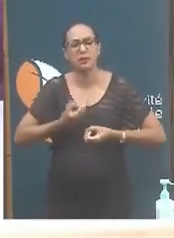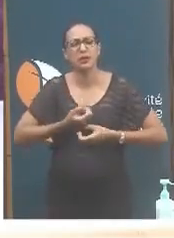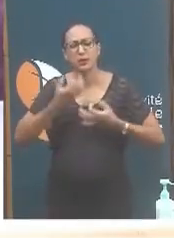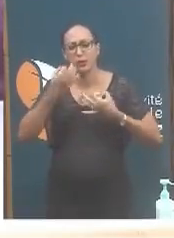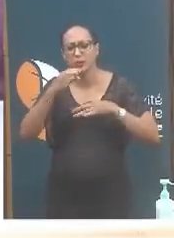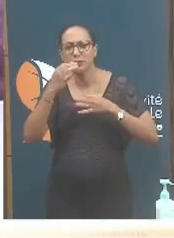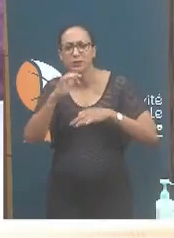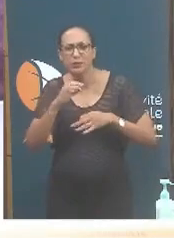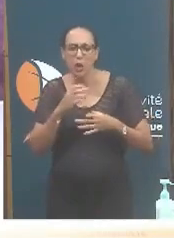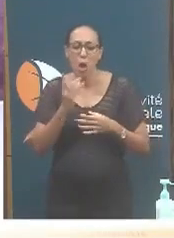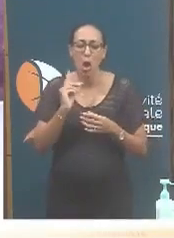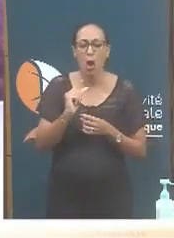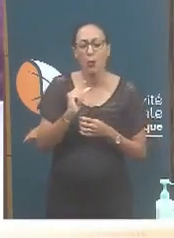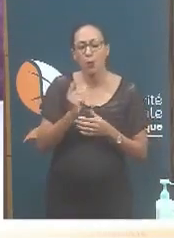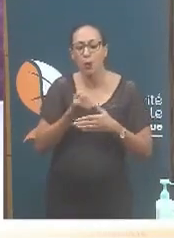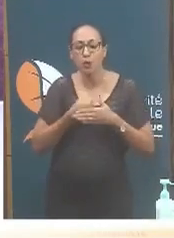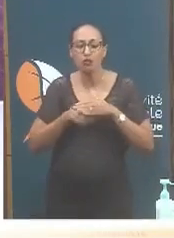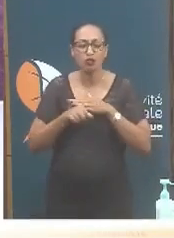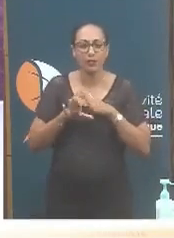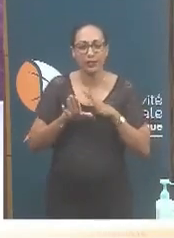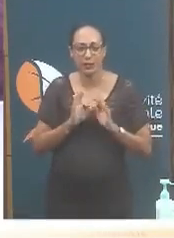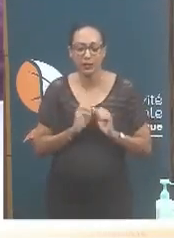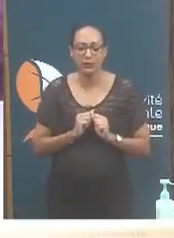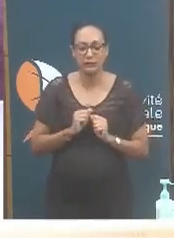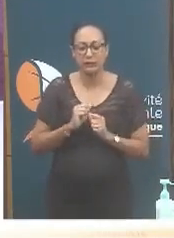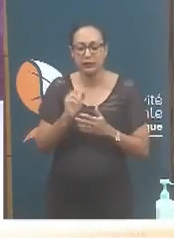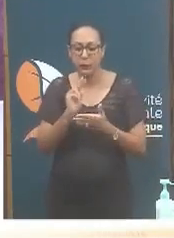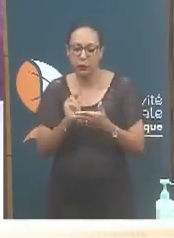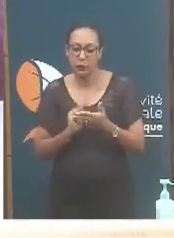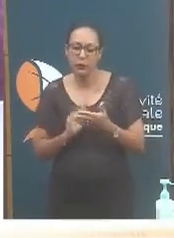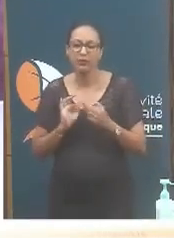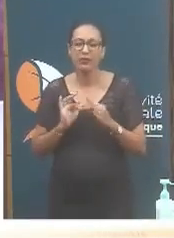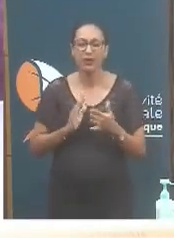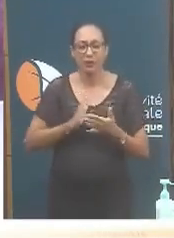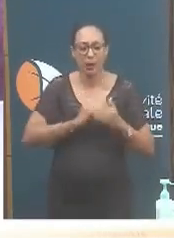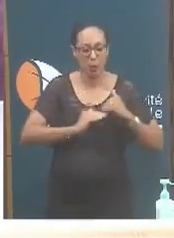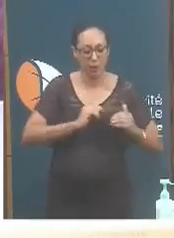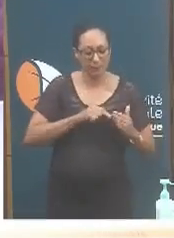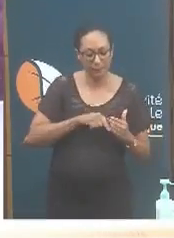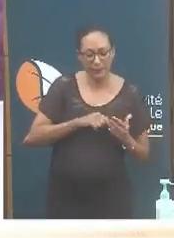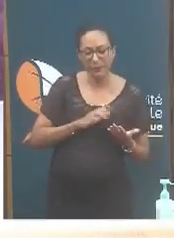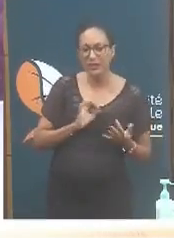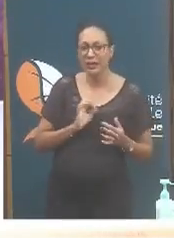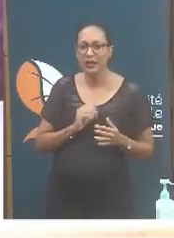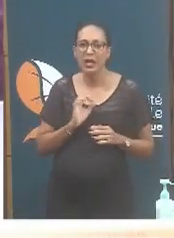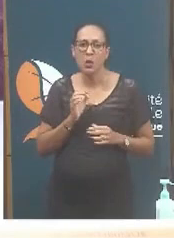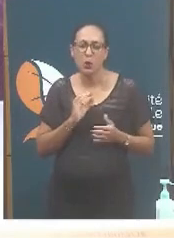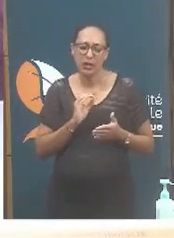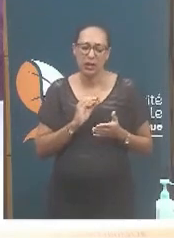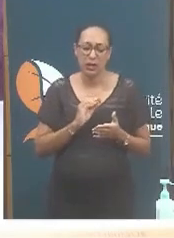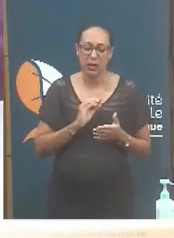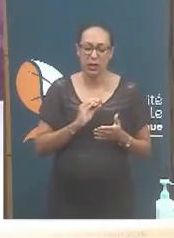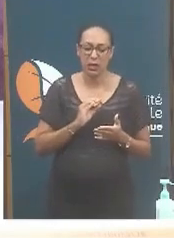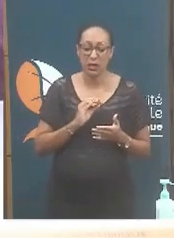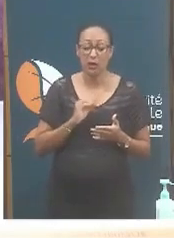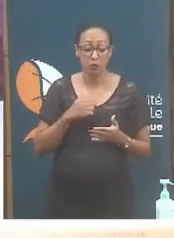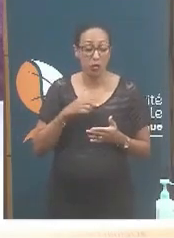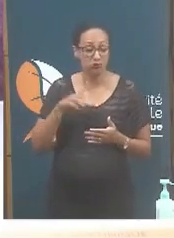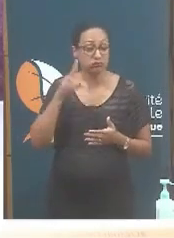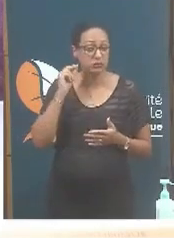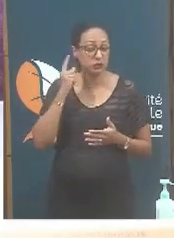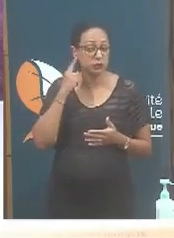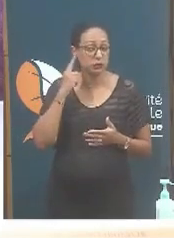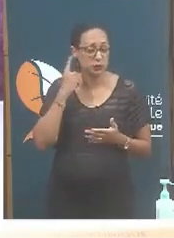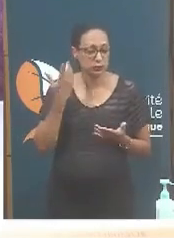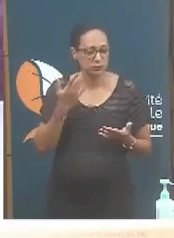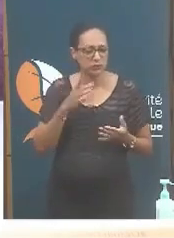lorsqu'il a terminé la longue partie programmatique. Je l'ai entendu dire, mais ce n'est pas écrit dans le texte, mais je l'ai entendu dire, il faut au